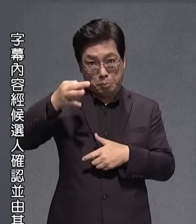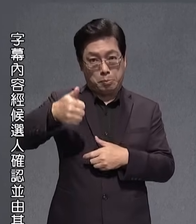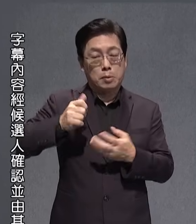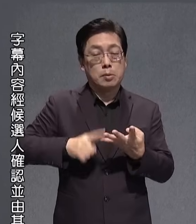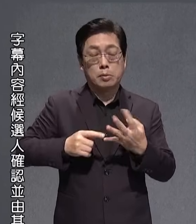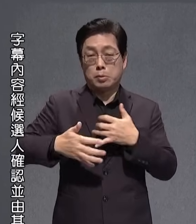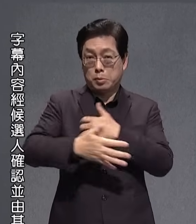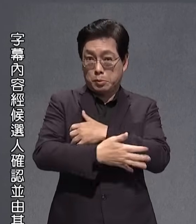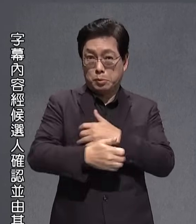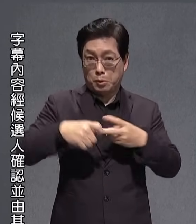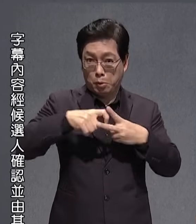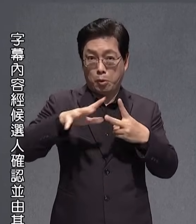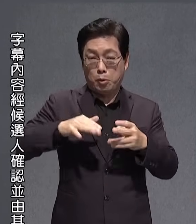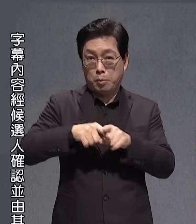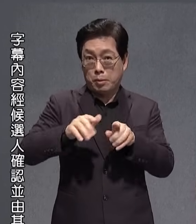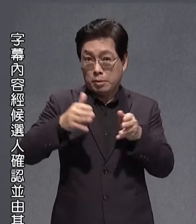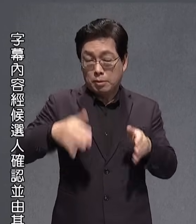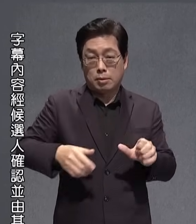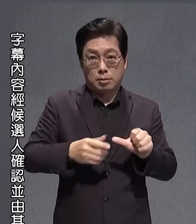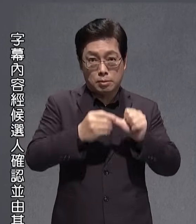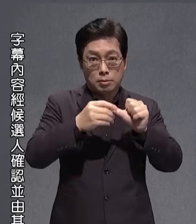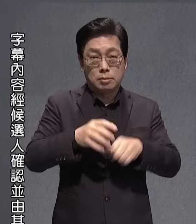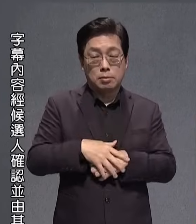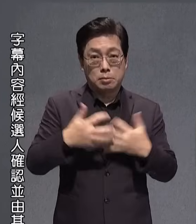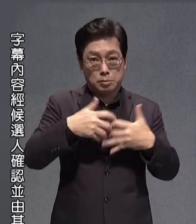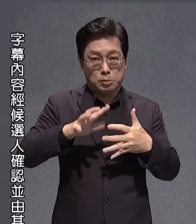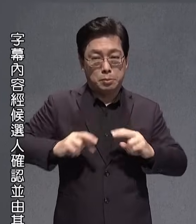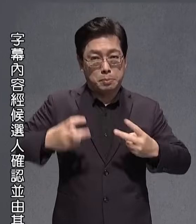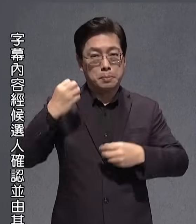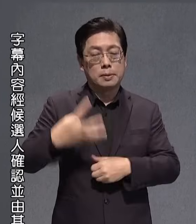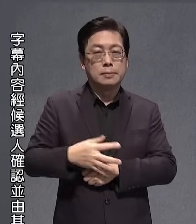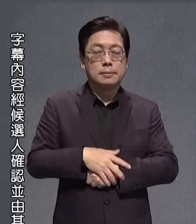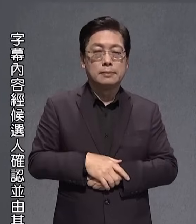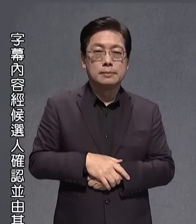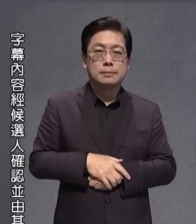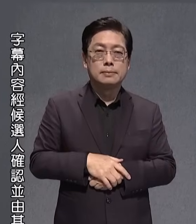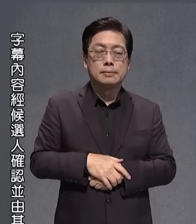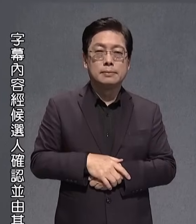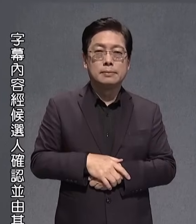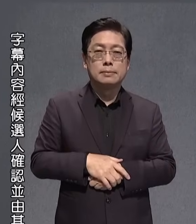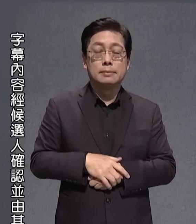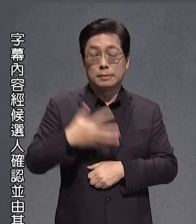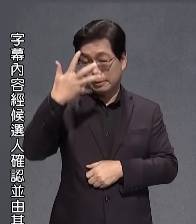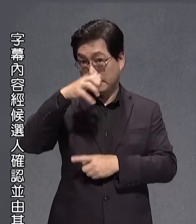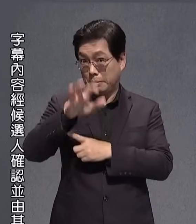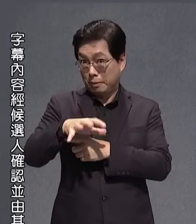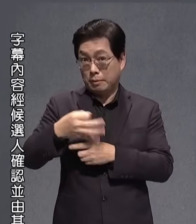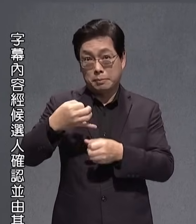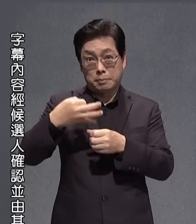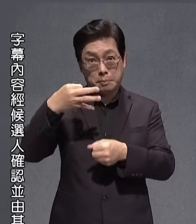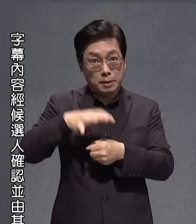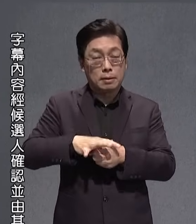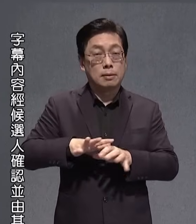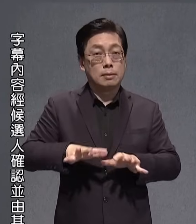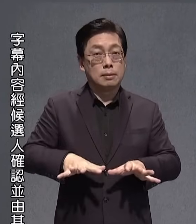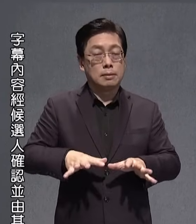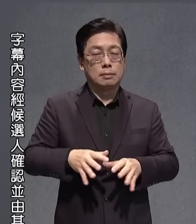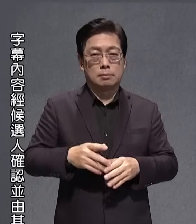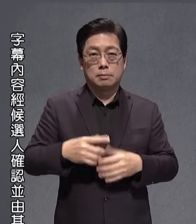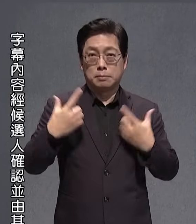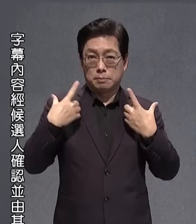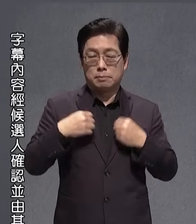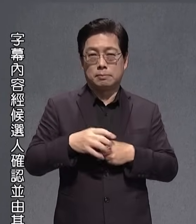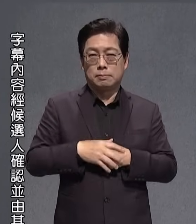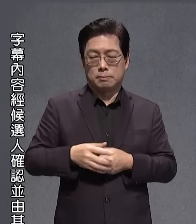工有平台；第五，设备有更新。 老人今天，咱即摆吼，就对一